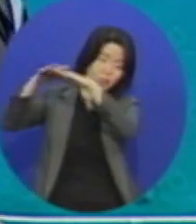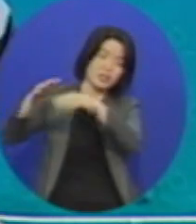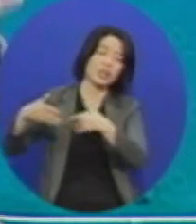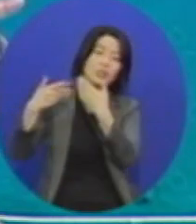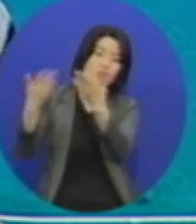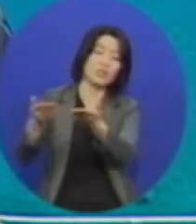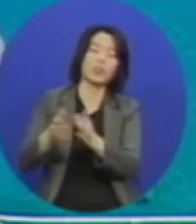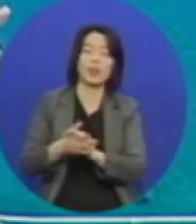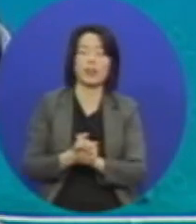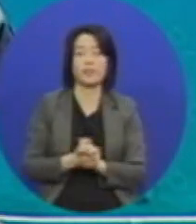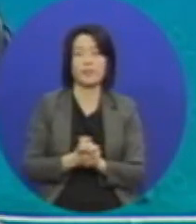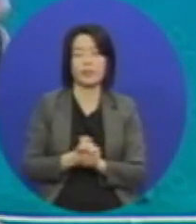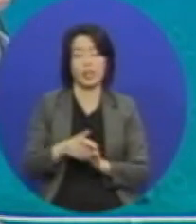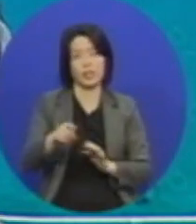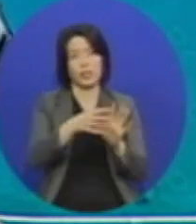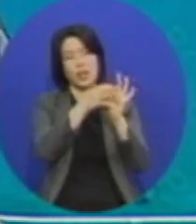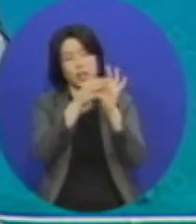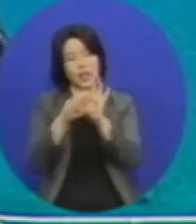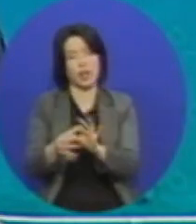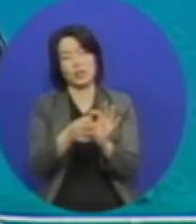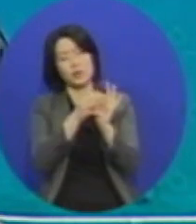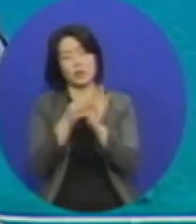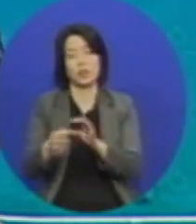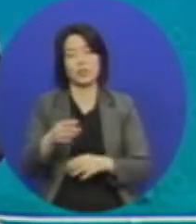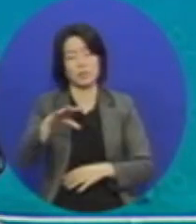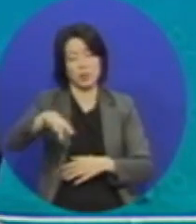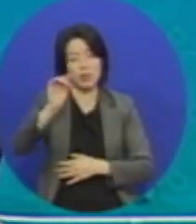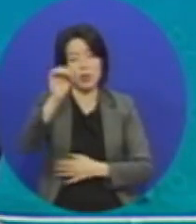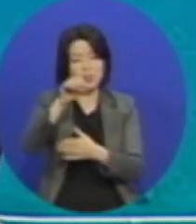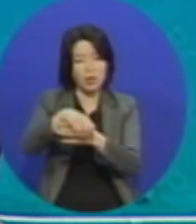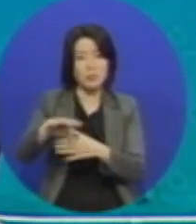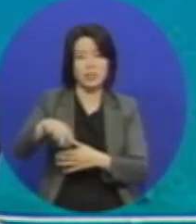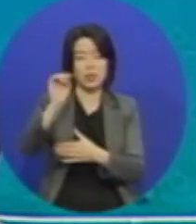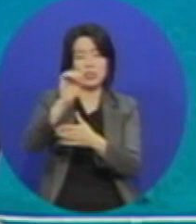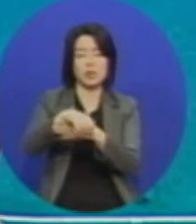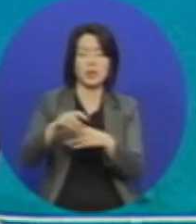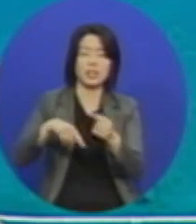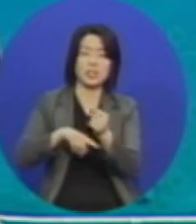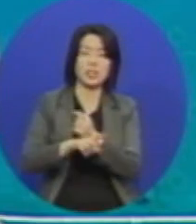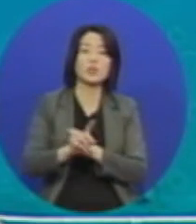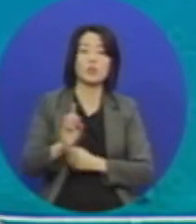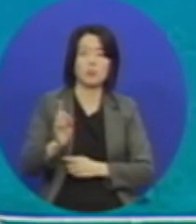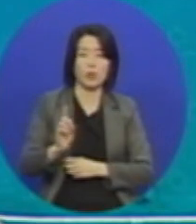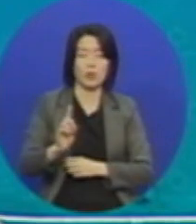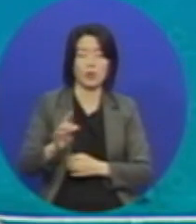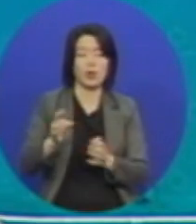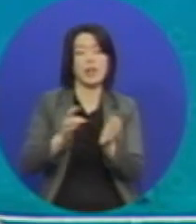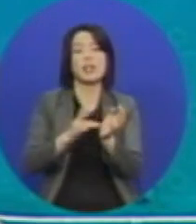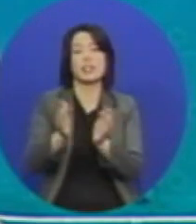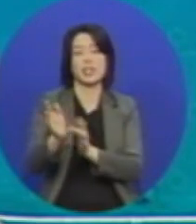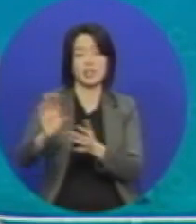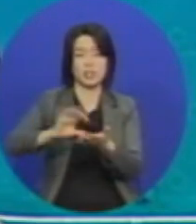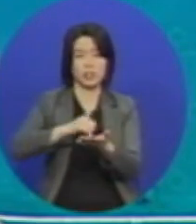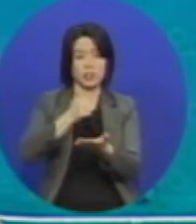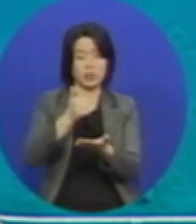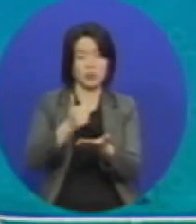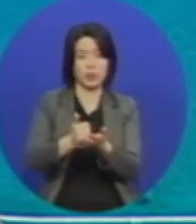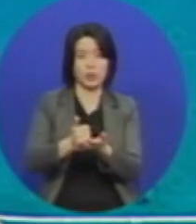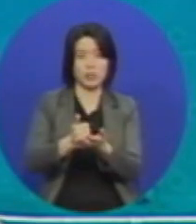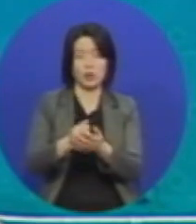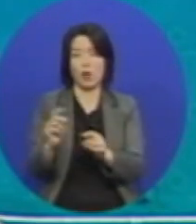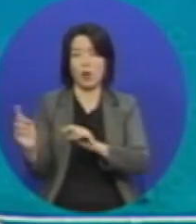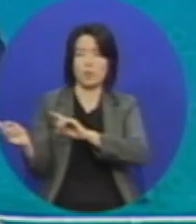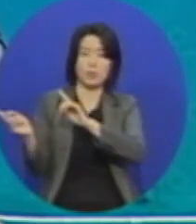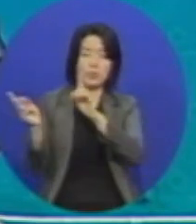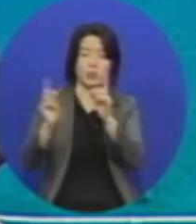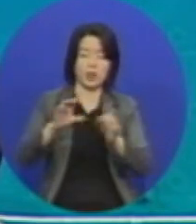하나님의 이렇게 계속해서 첫 열매 첫 열며 천년의 하신 이유는 예수 그리스도께서 부활의 첫 열매